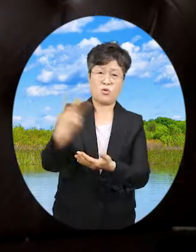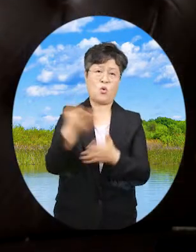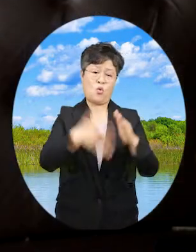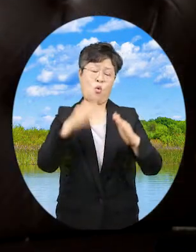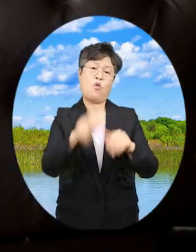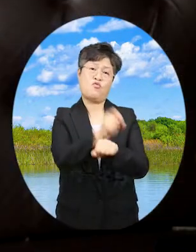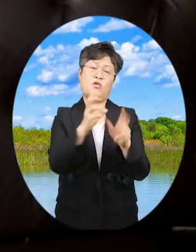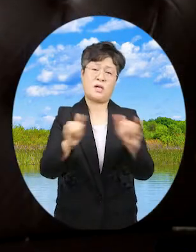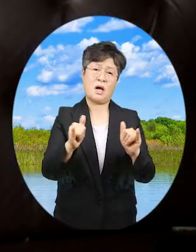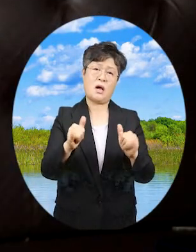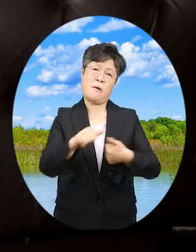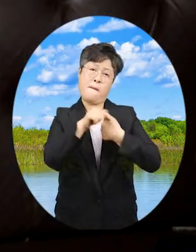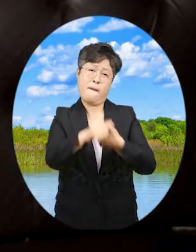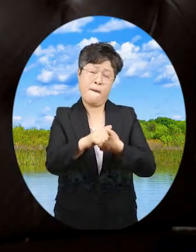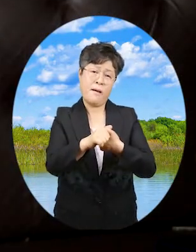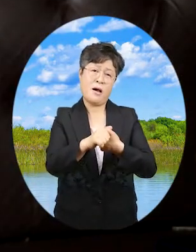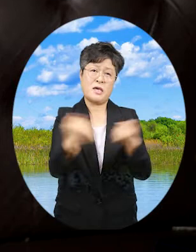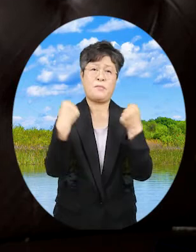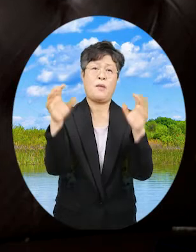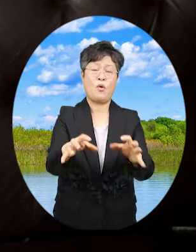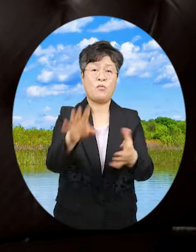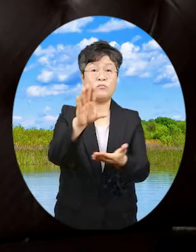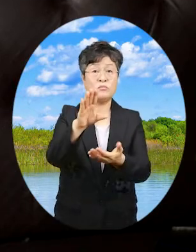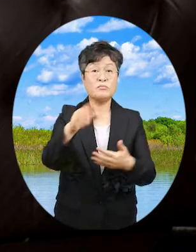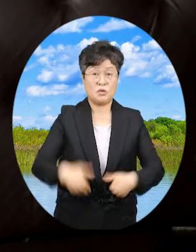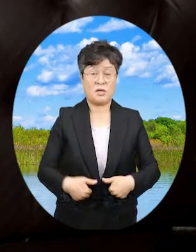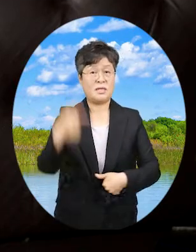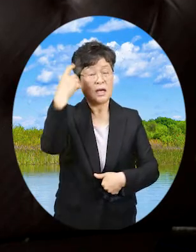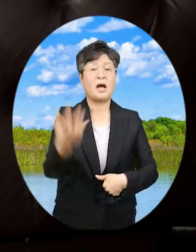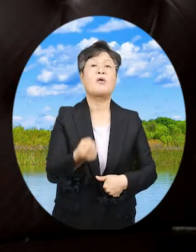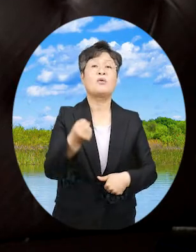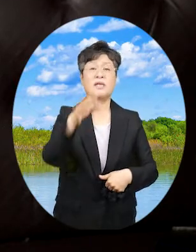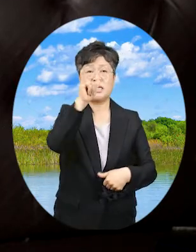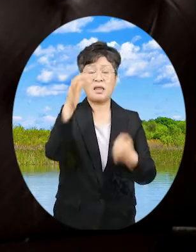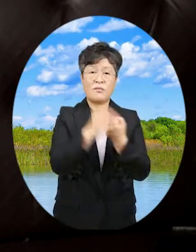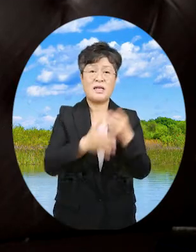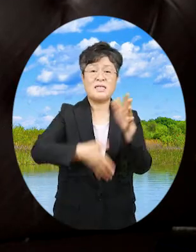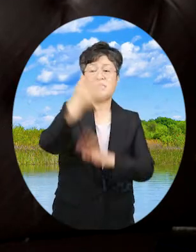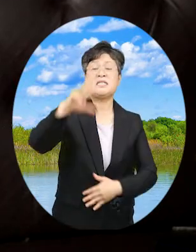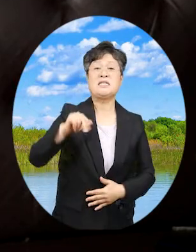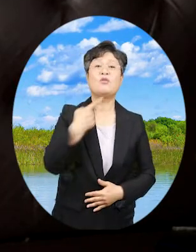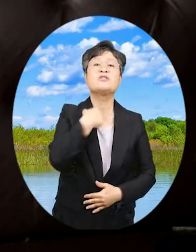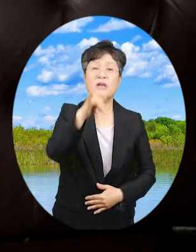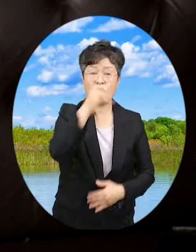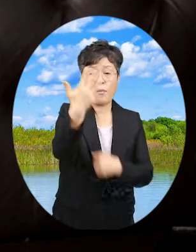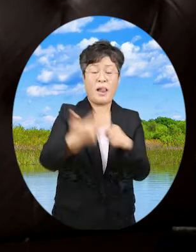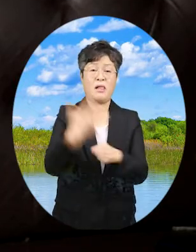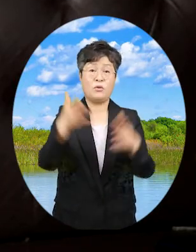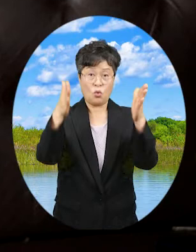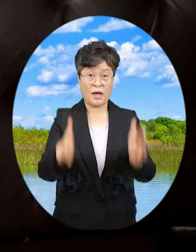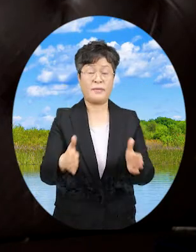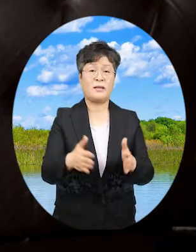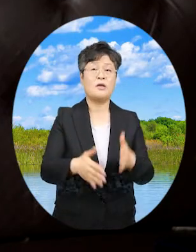그러니까 청년 때부터 이런 활동을 계속 해왔다, 이렇게 말씀을 해주시는 거고, 정말 저는 이런 게